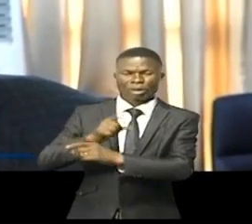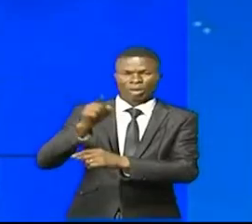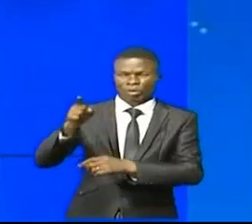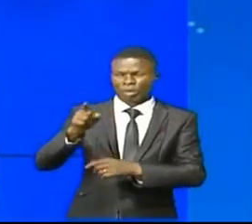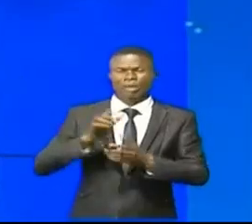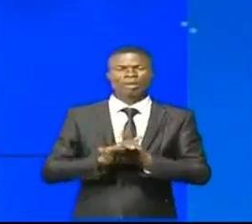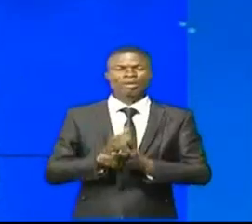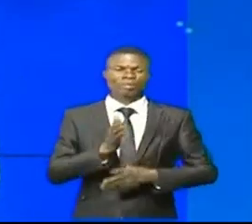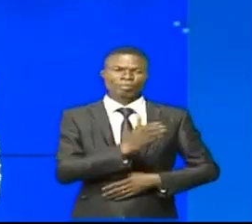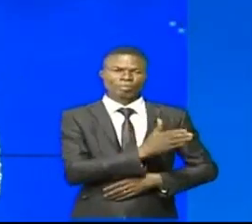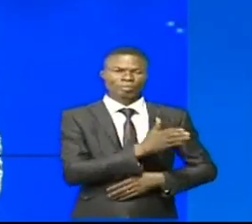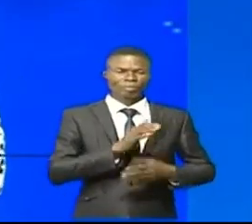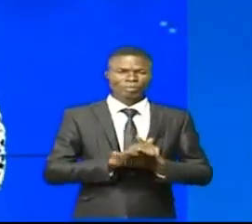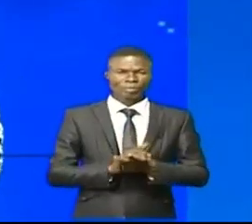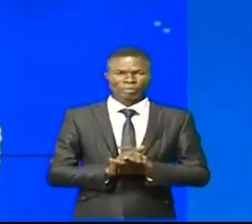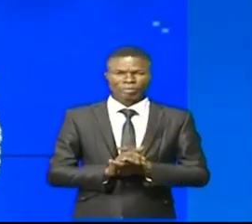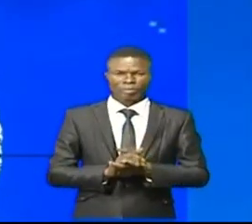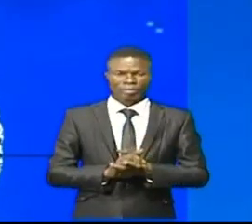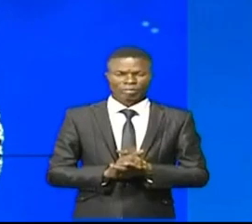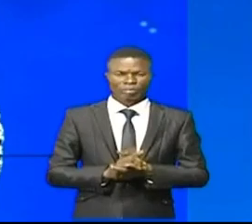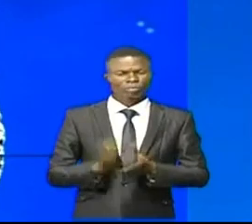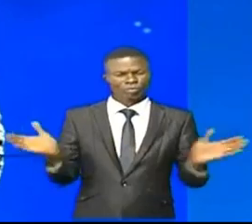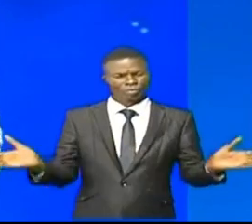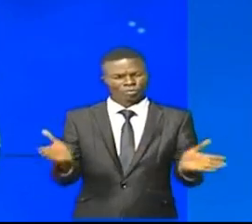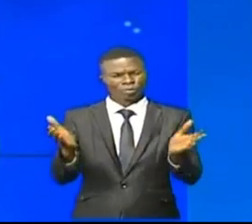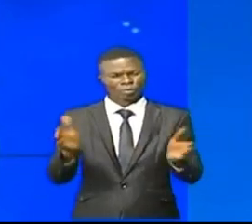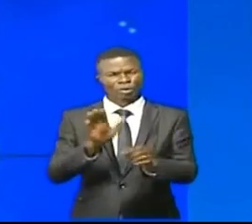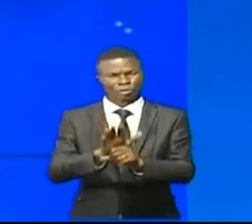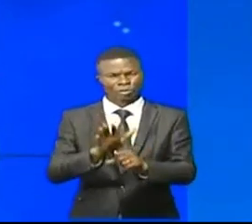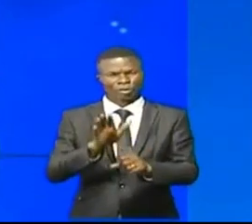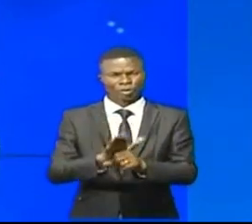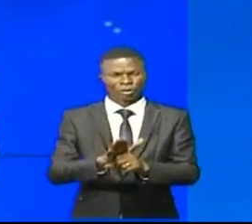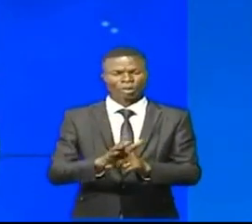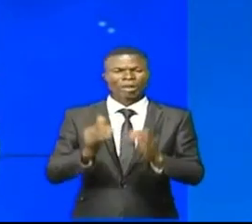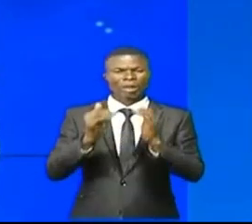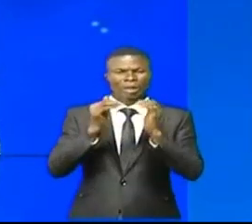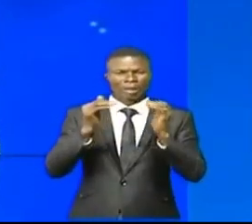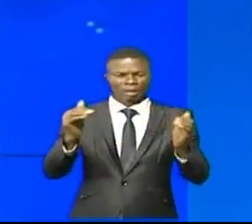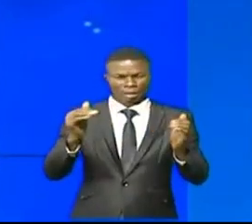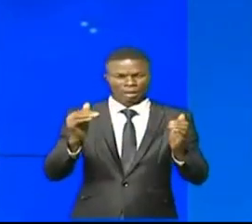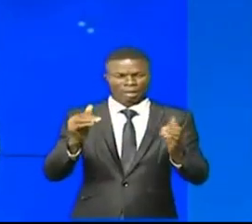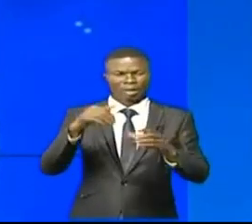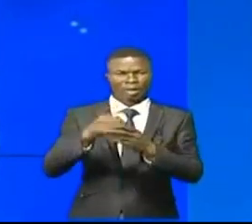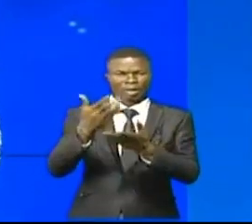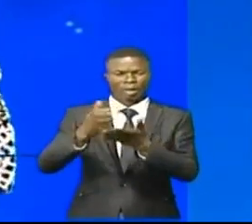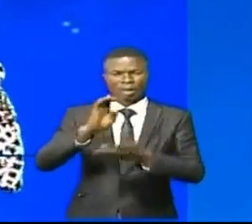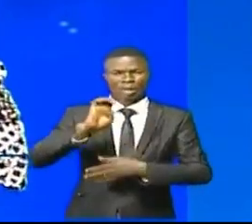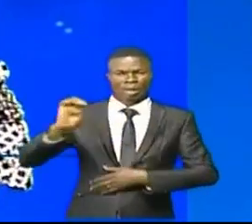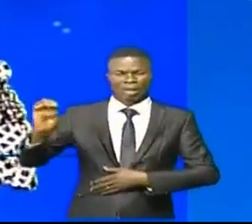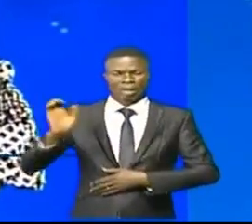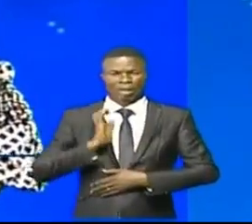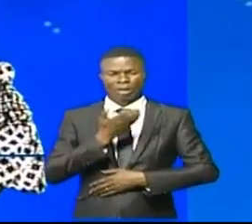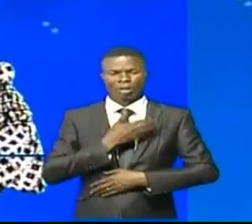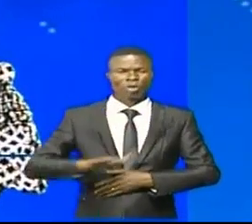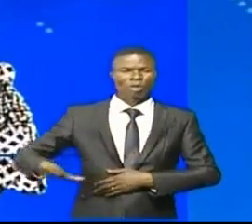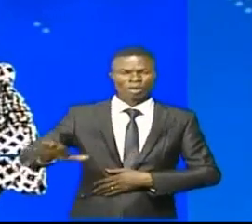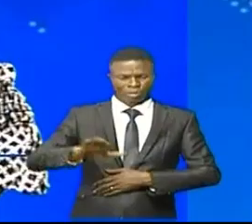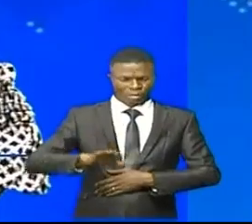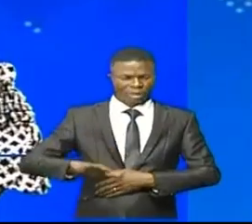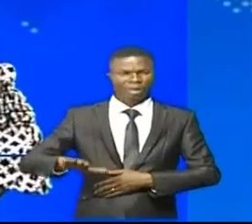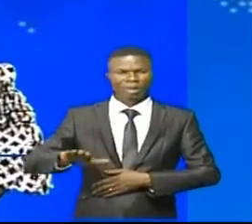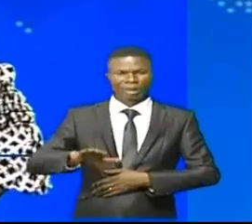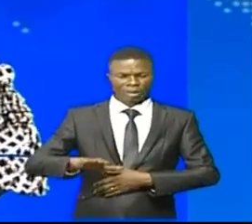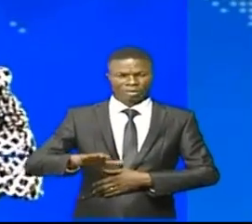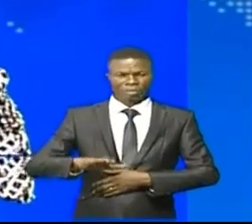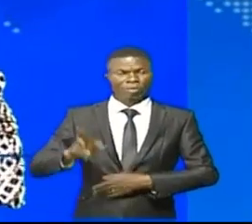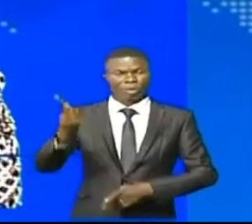Djani. Et encore de la mobilisation pour la stabilisation de la paix dans la partie est de la République,